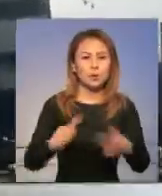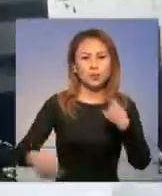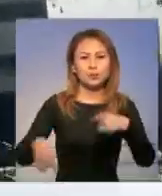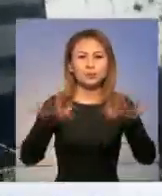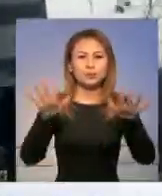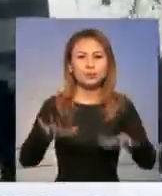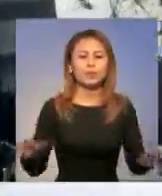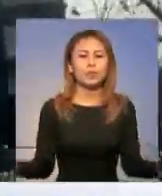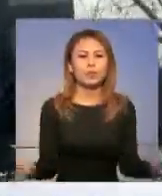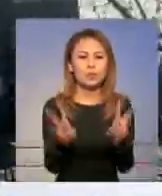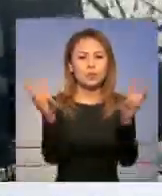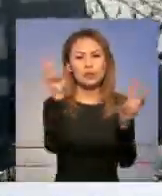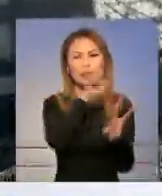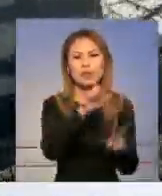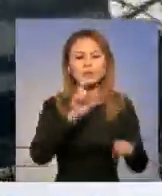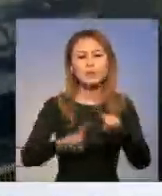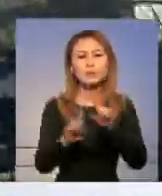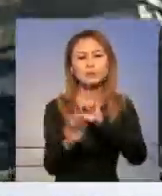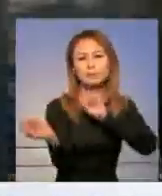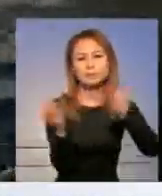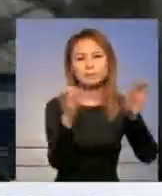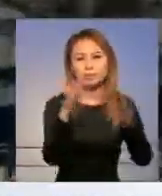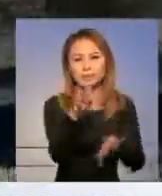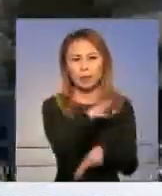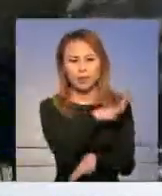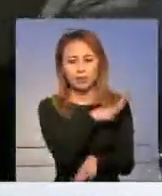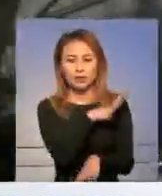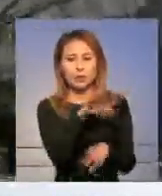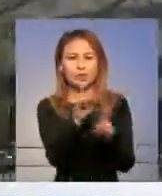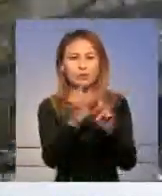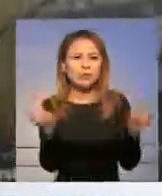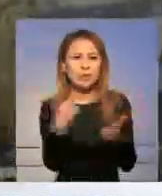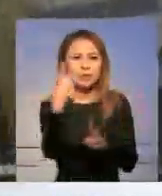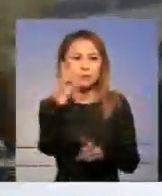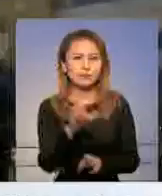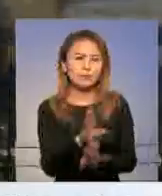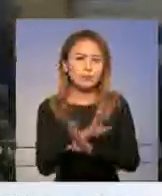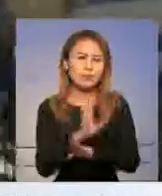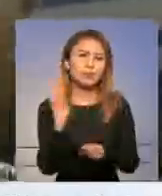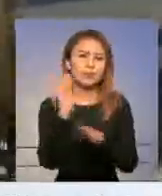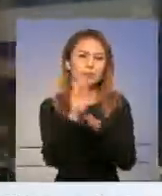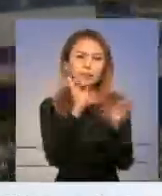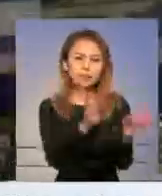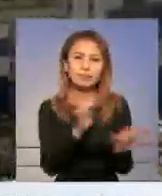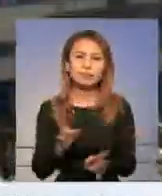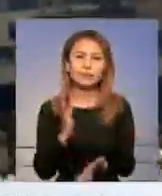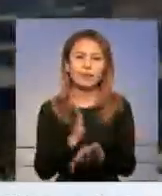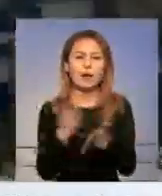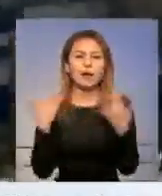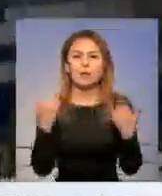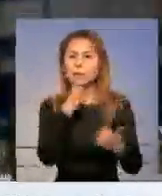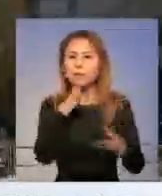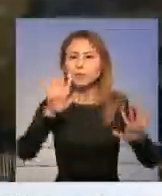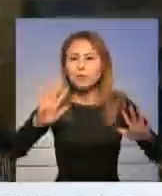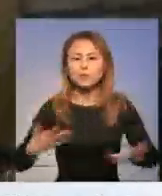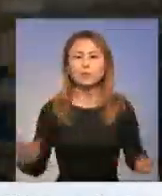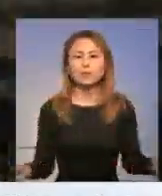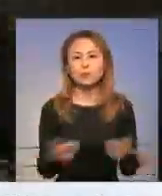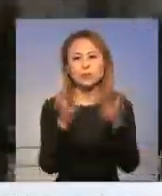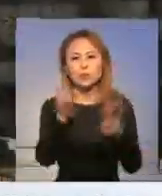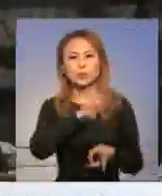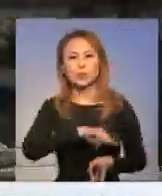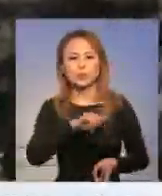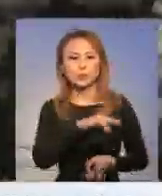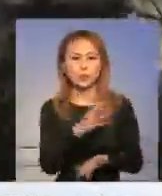орталығында тұтанып, ғимараттағы адамдар шұғыл эвакуацияланды. Жалыннан бір адам қаза тапты, тағы зардап шеккендер де бар. Қазір оқиға орнында өрт